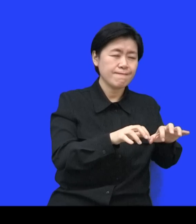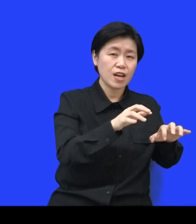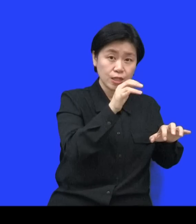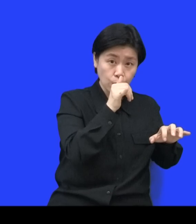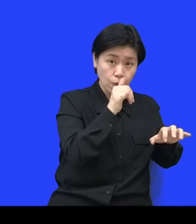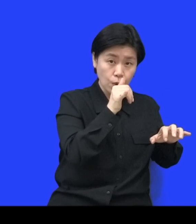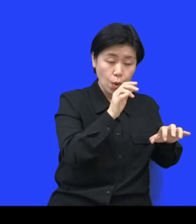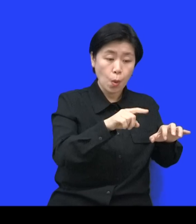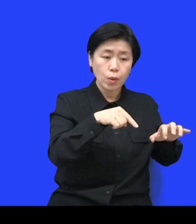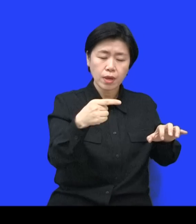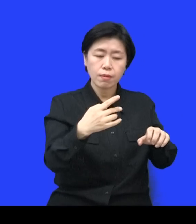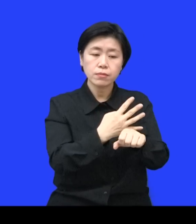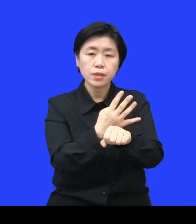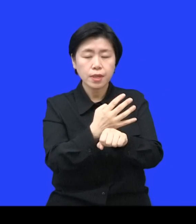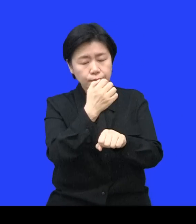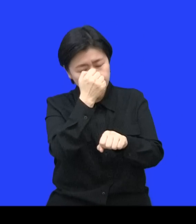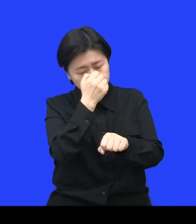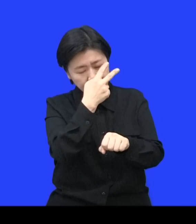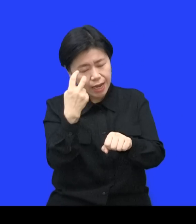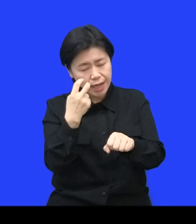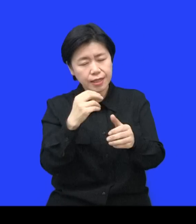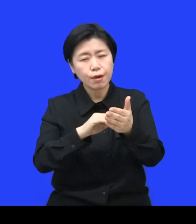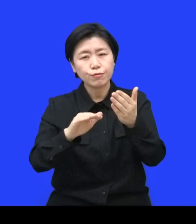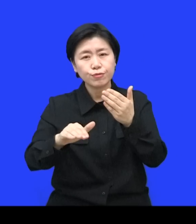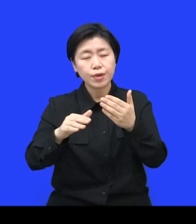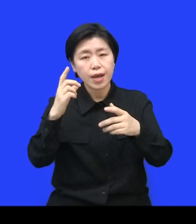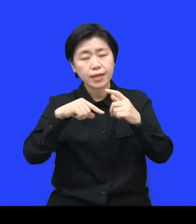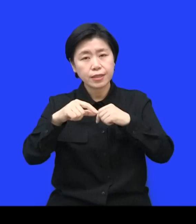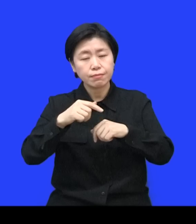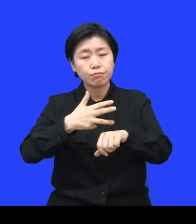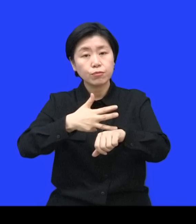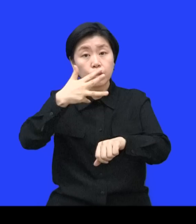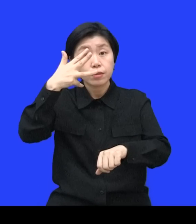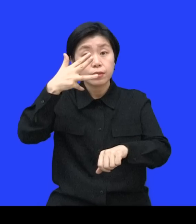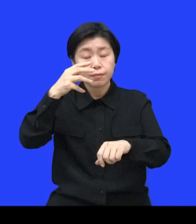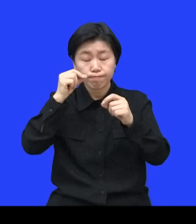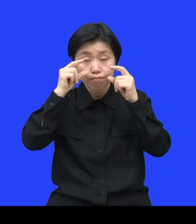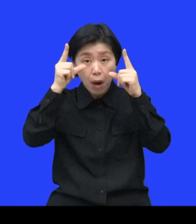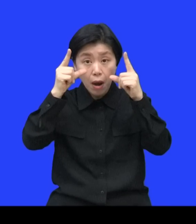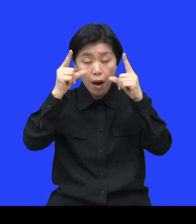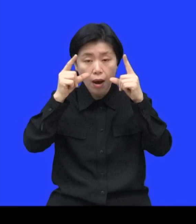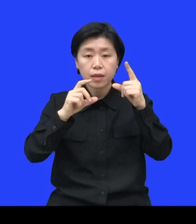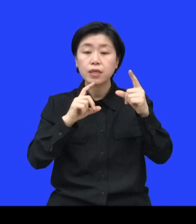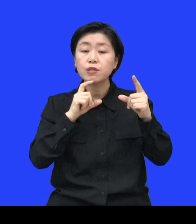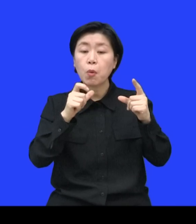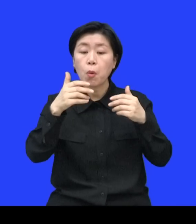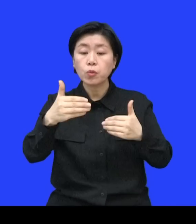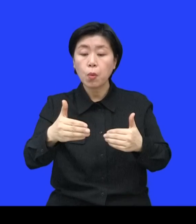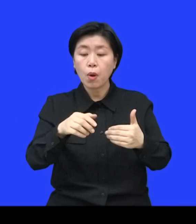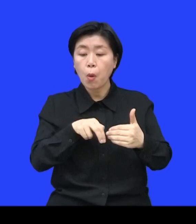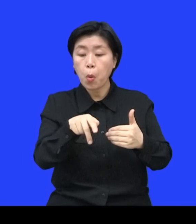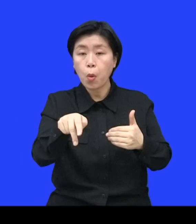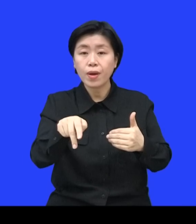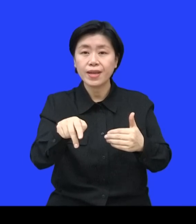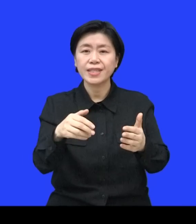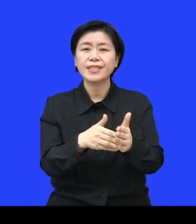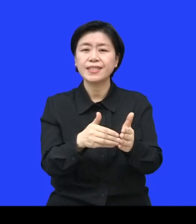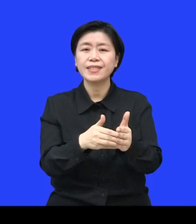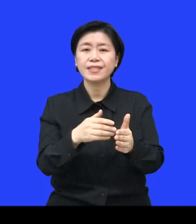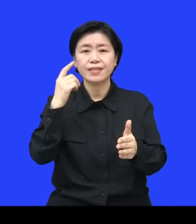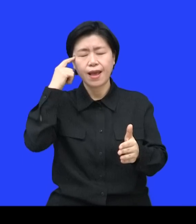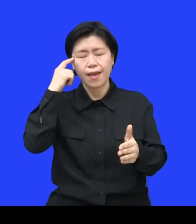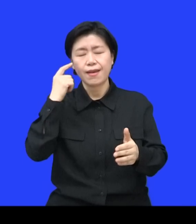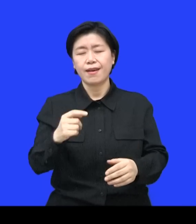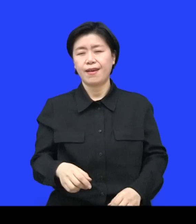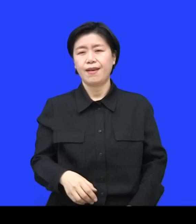위해서는 규칙적이고 성실하게 꾸준히 하면은 실력이 오를 수 있다. 그래서 새벽 4시, 아침 8시 기상 요